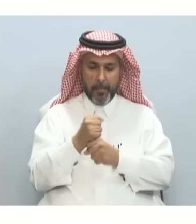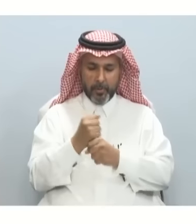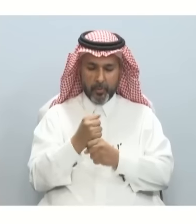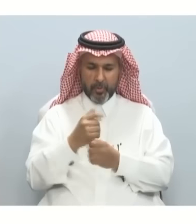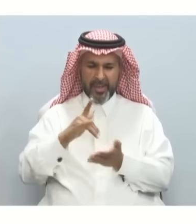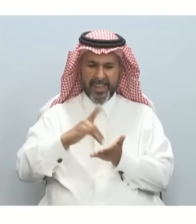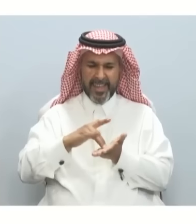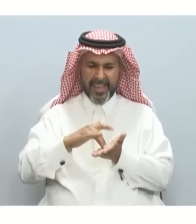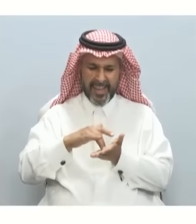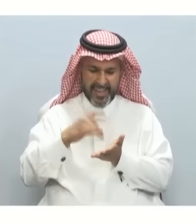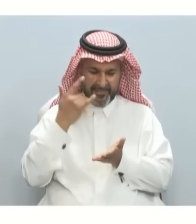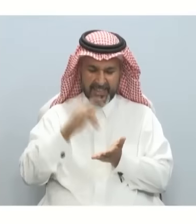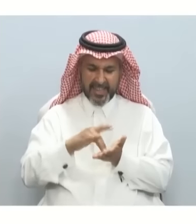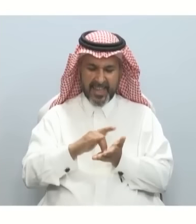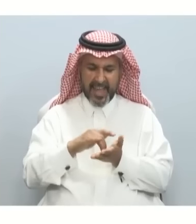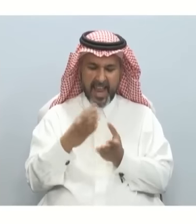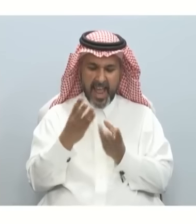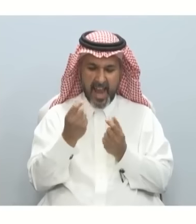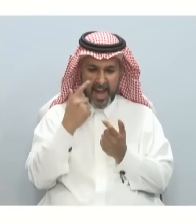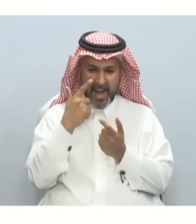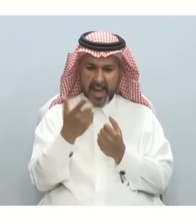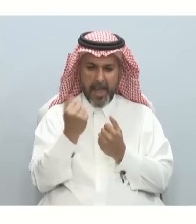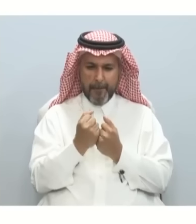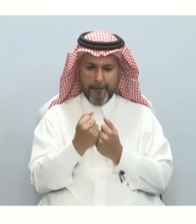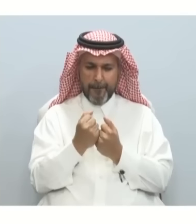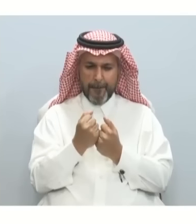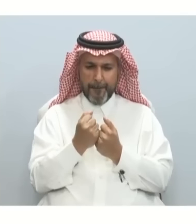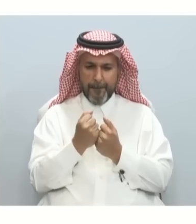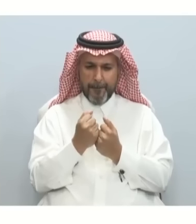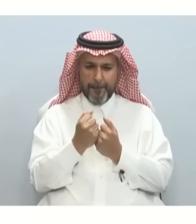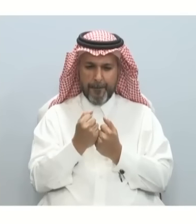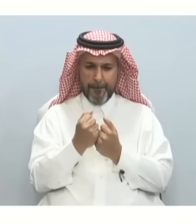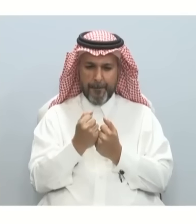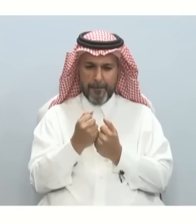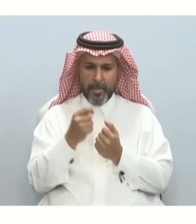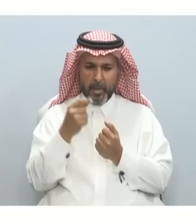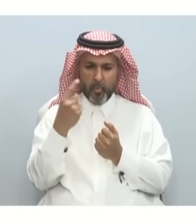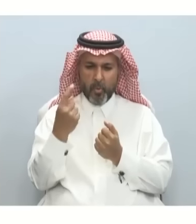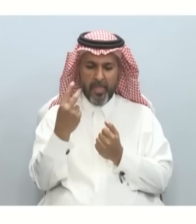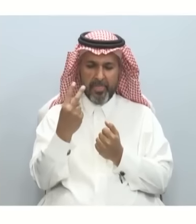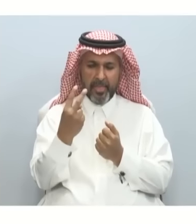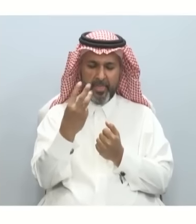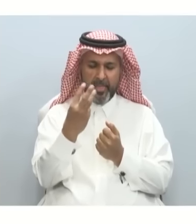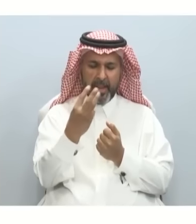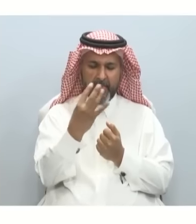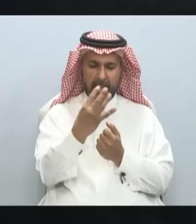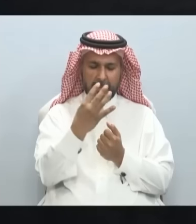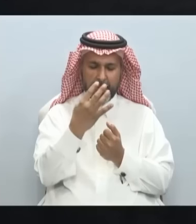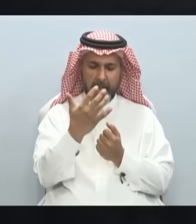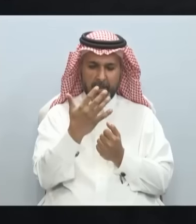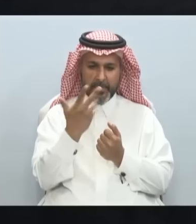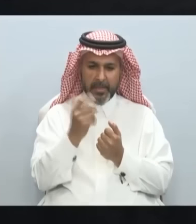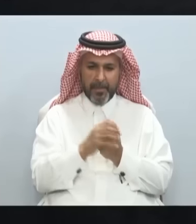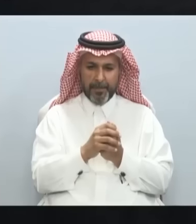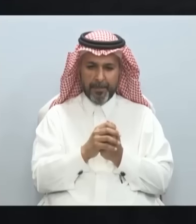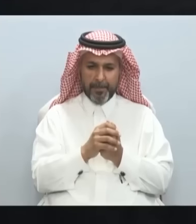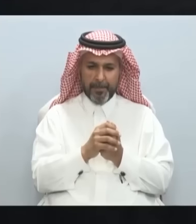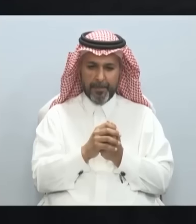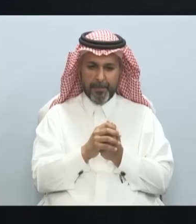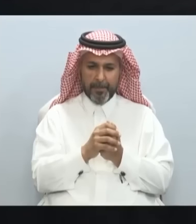واحد او اثنين او ثلاثه او اربعه من هذه الصواني ما رايكم المبدعين